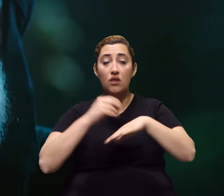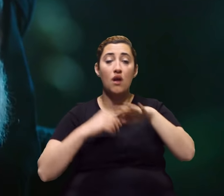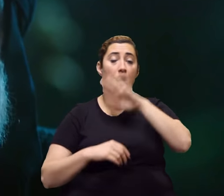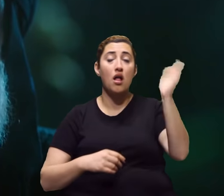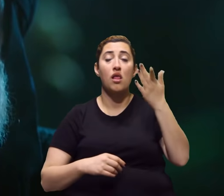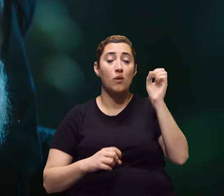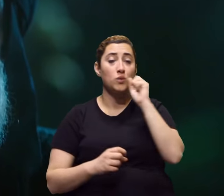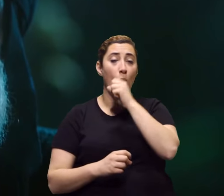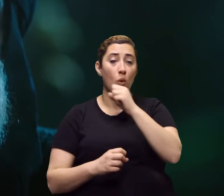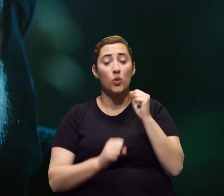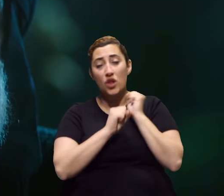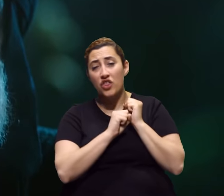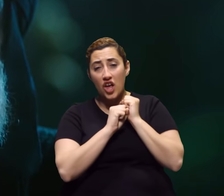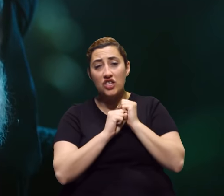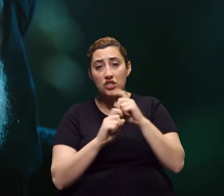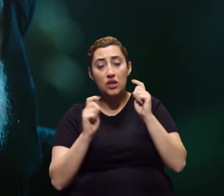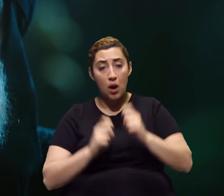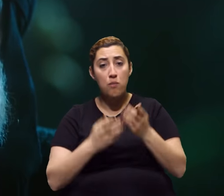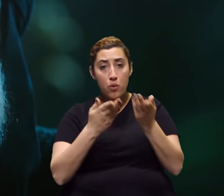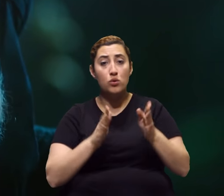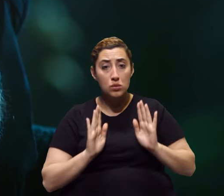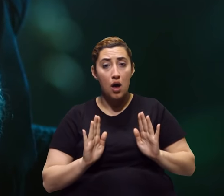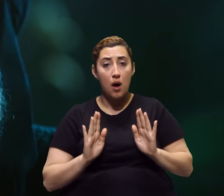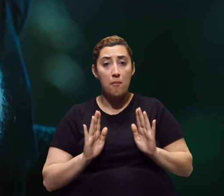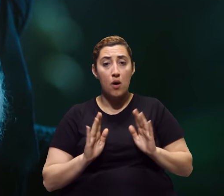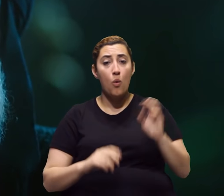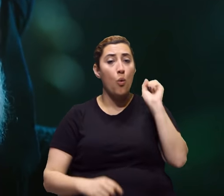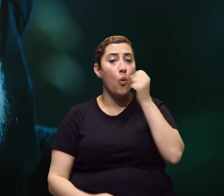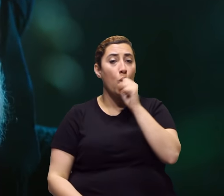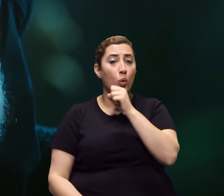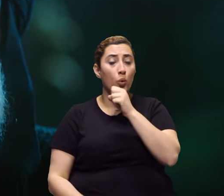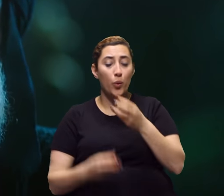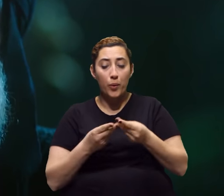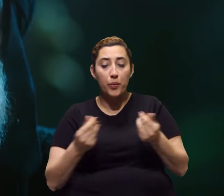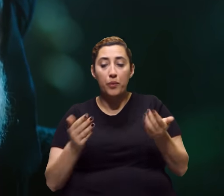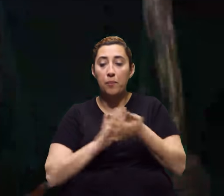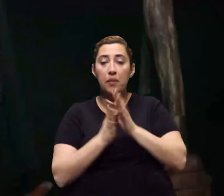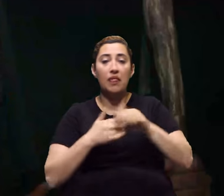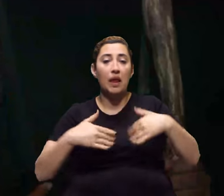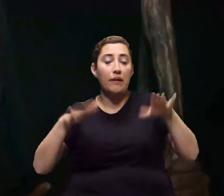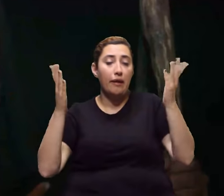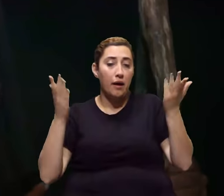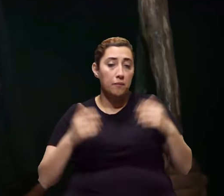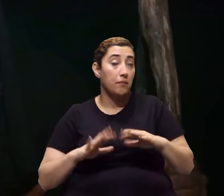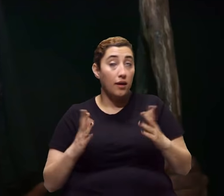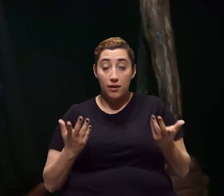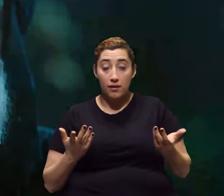Dağlarca odunu taşıttırırız da odunun külü kalmaz.